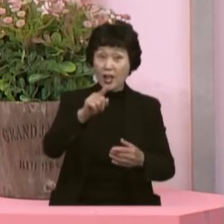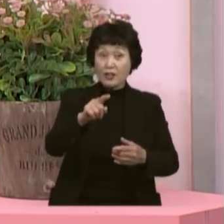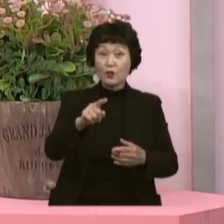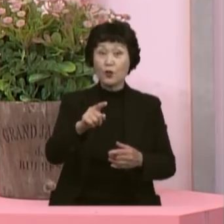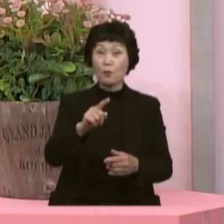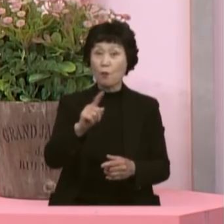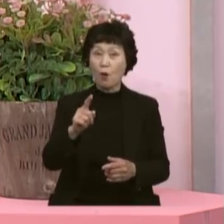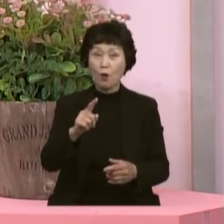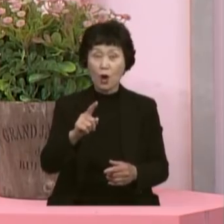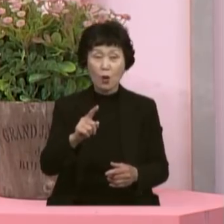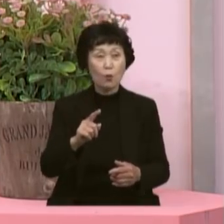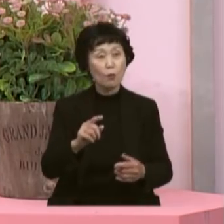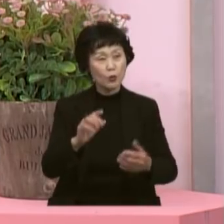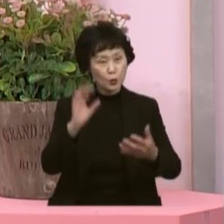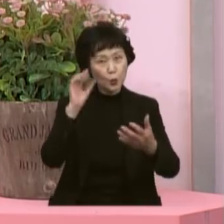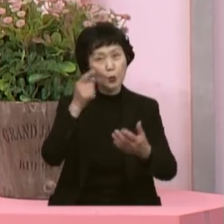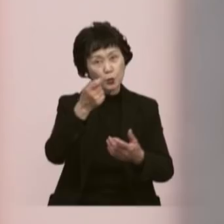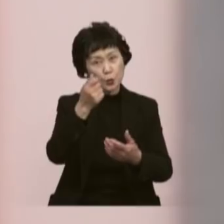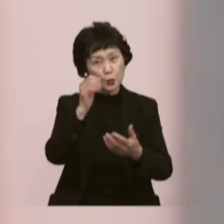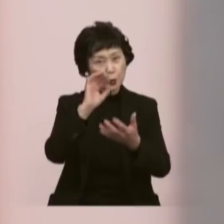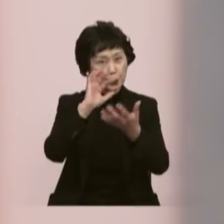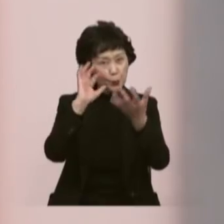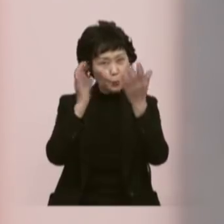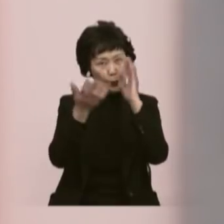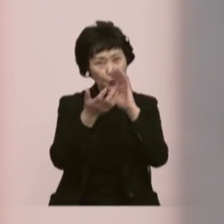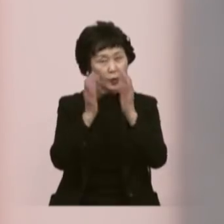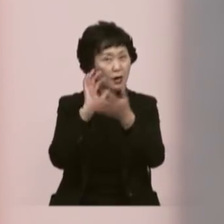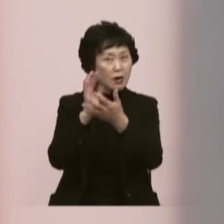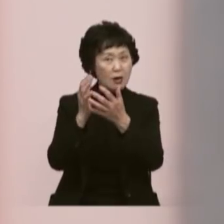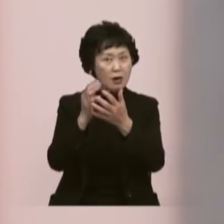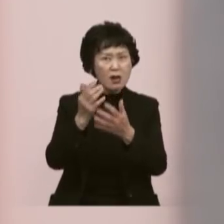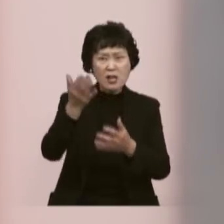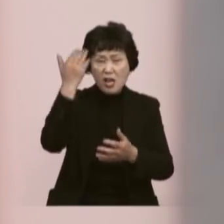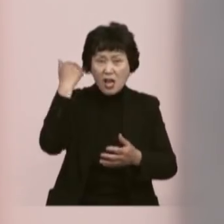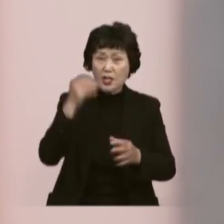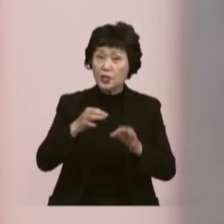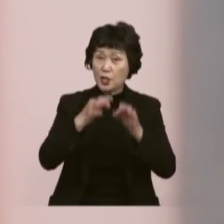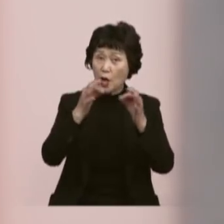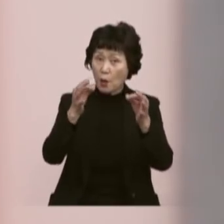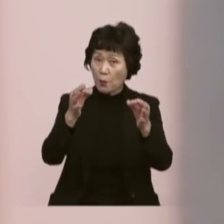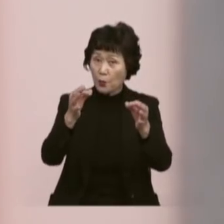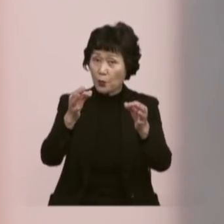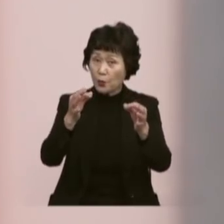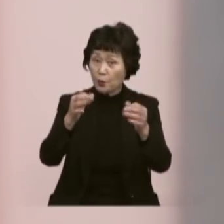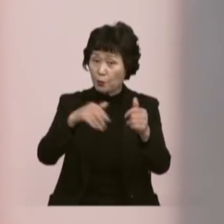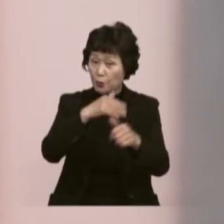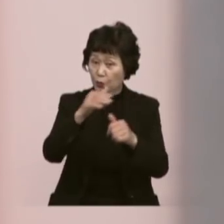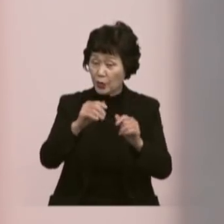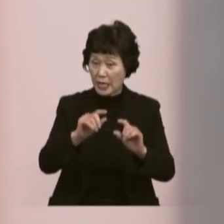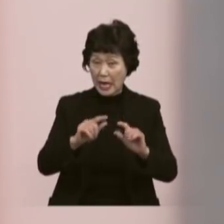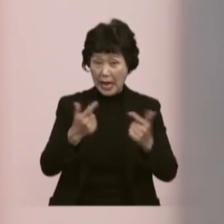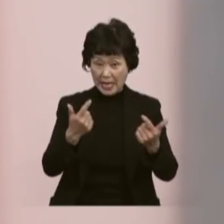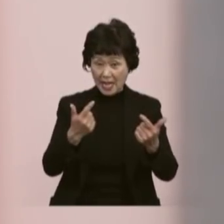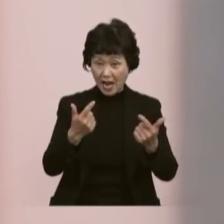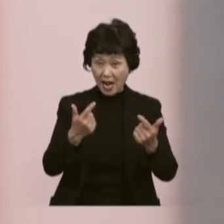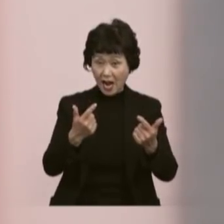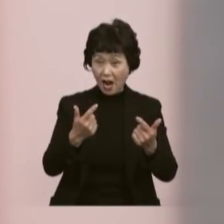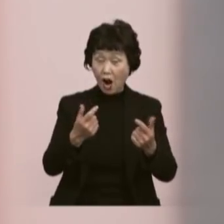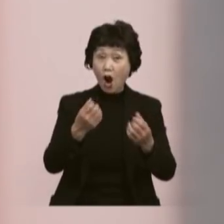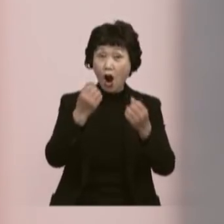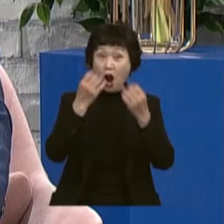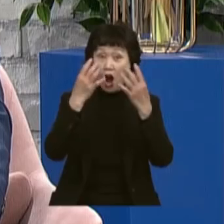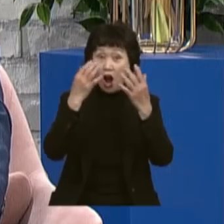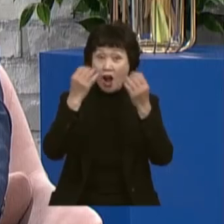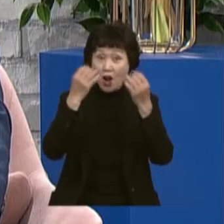네. 클래식과 이게 헷갈렸던 것 같아요. 그러니까 사람들이 없었던 장르가 나오니까 막 네. 점수를 막 준 것